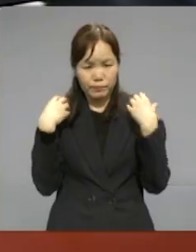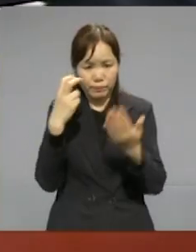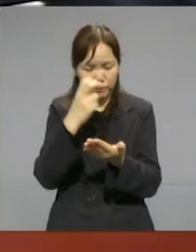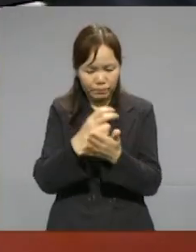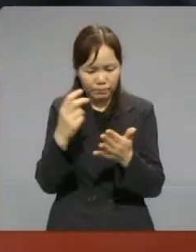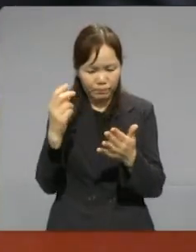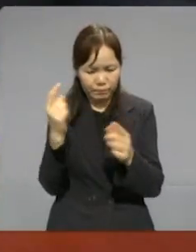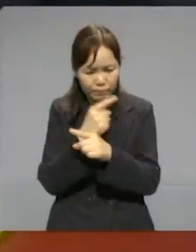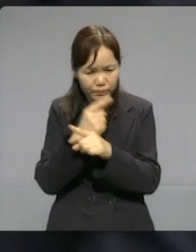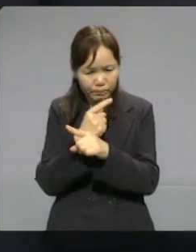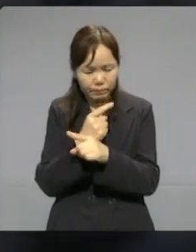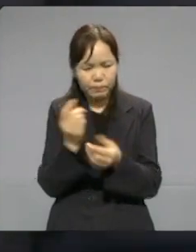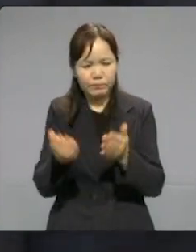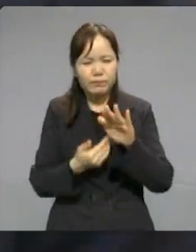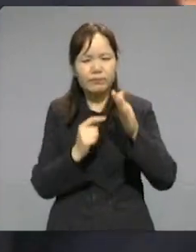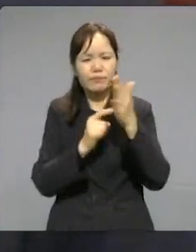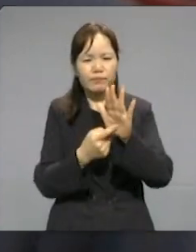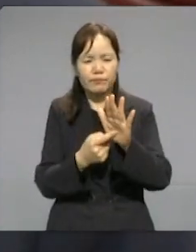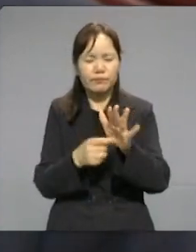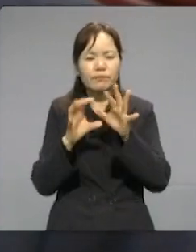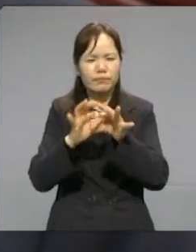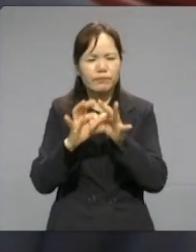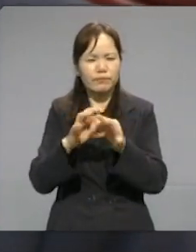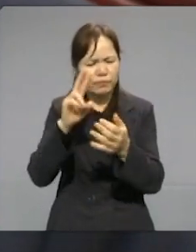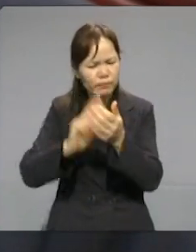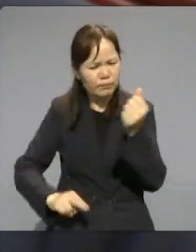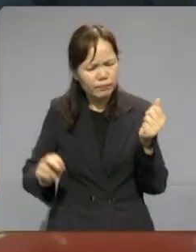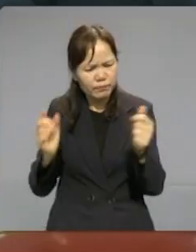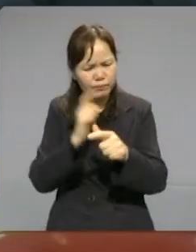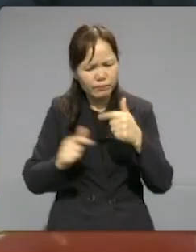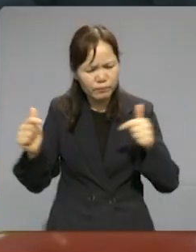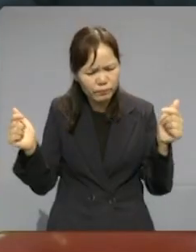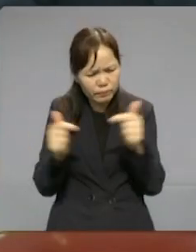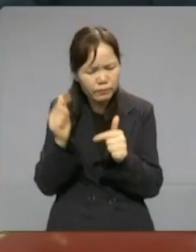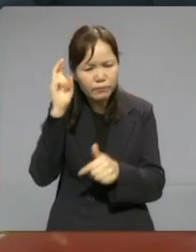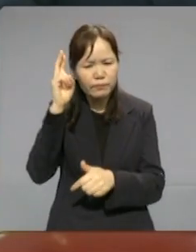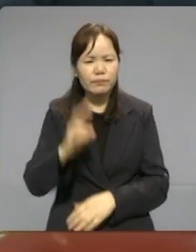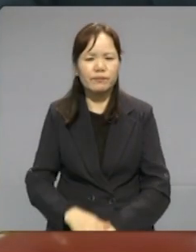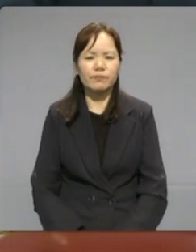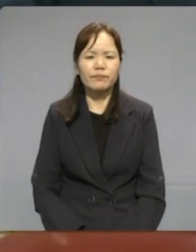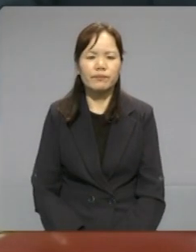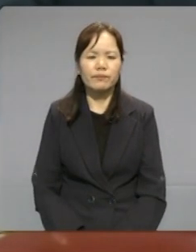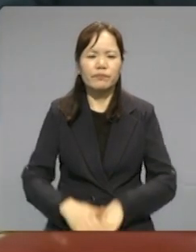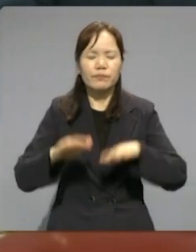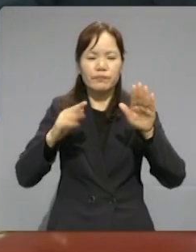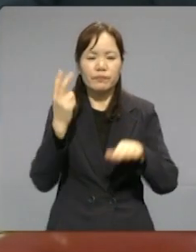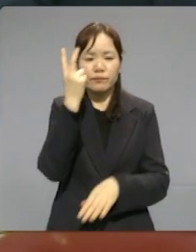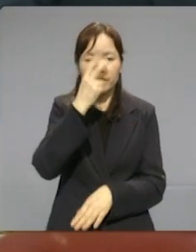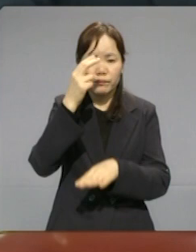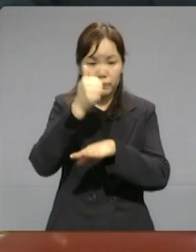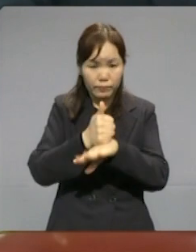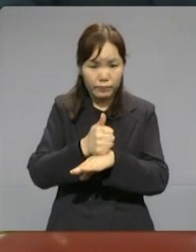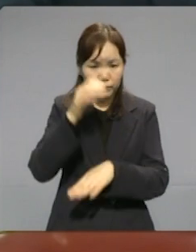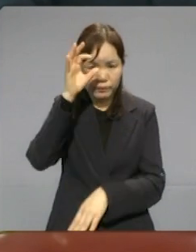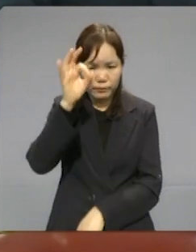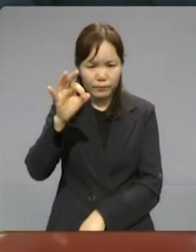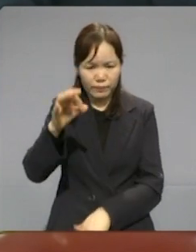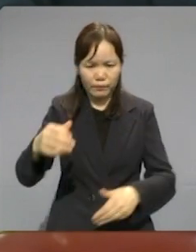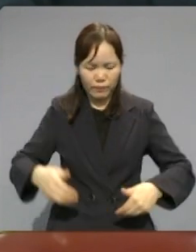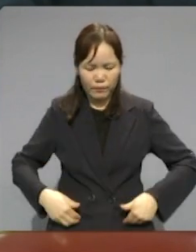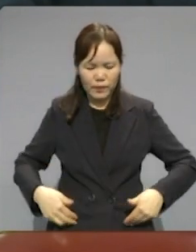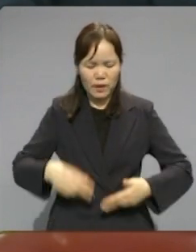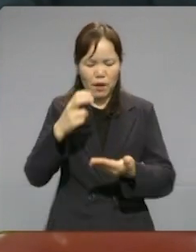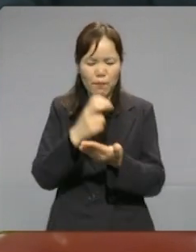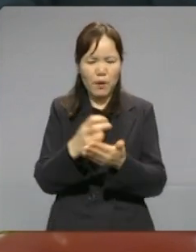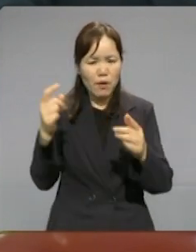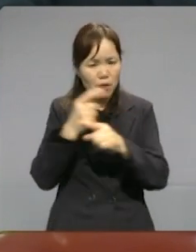예고한 만큼 관련 시장은 더 위축될 가능성이 커졌습니다. 이번에 검사 결과 봐서 필요한